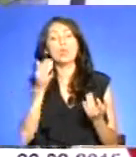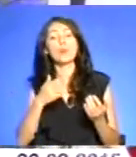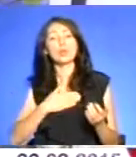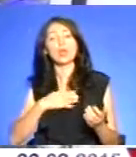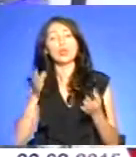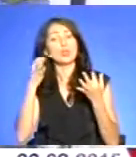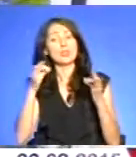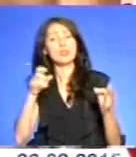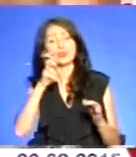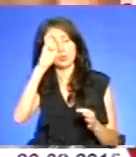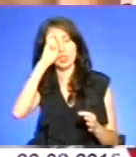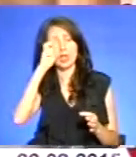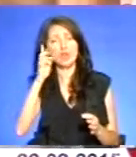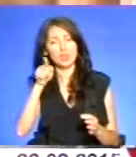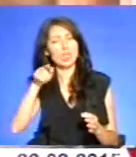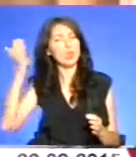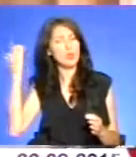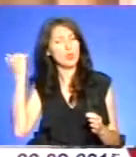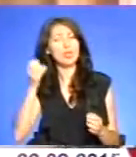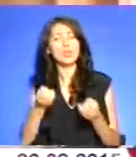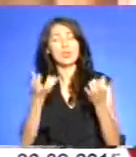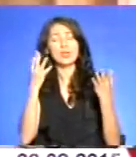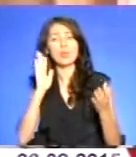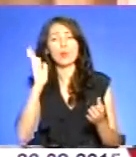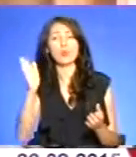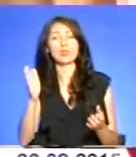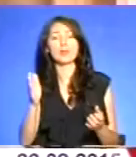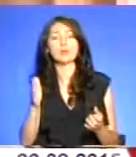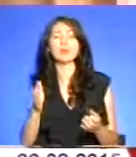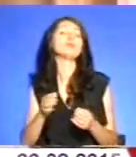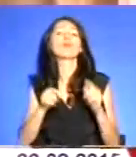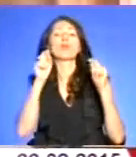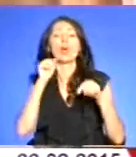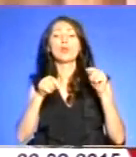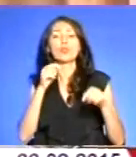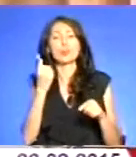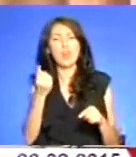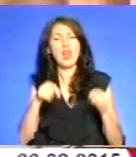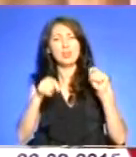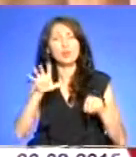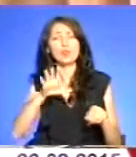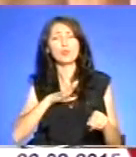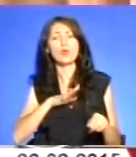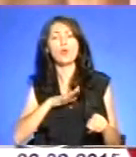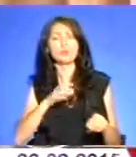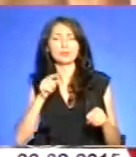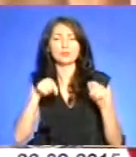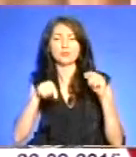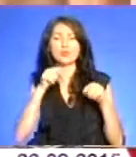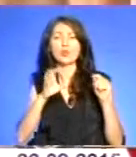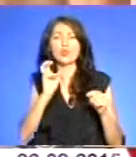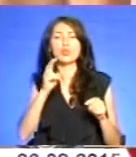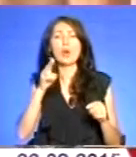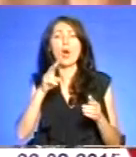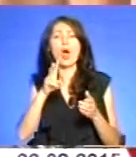світле майбутнє. Пророчих 3 дощі. Перший дощ був дощ спокути. Україна вже пройшла його. Зараз ми